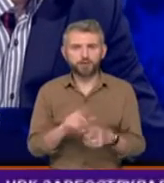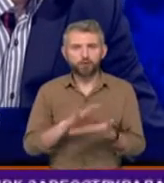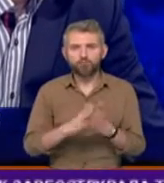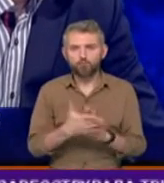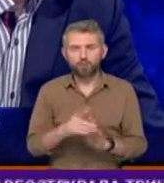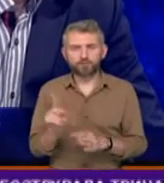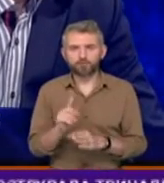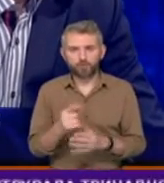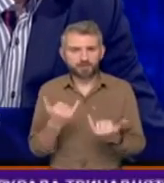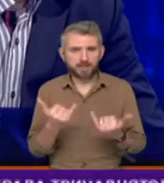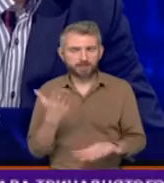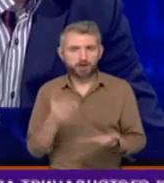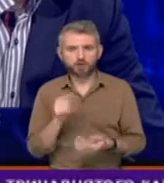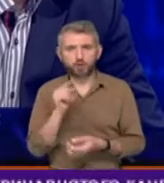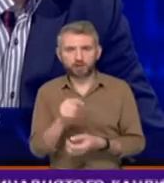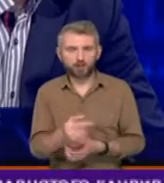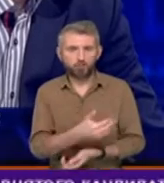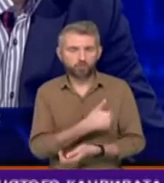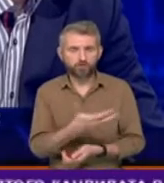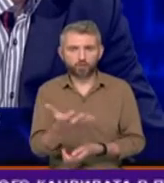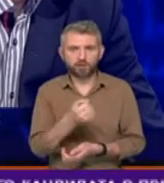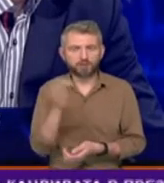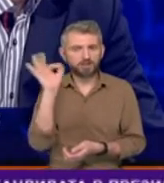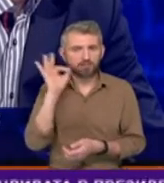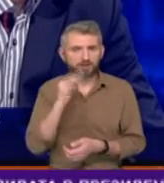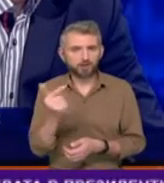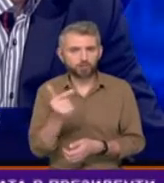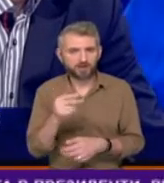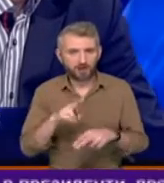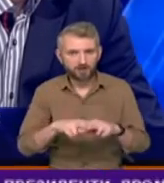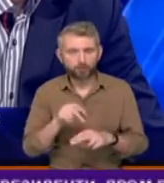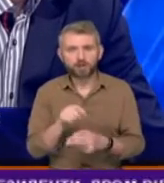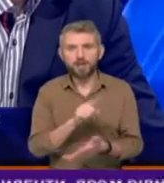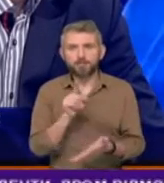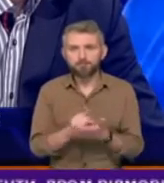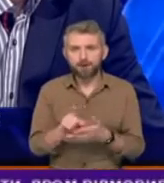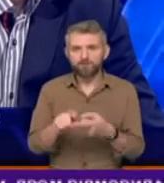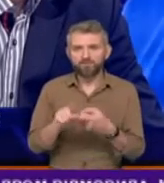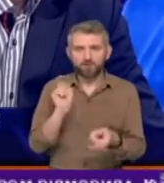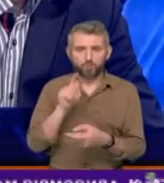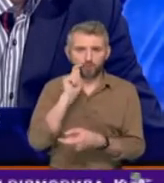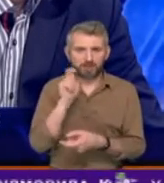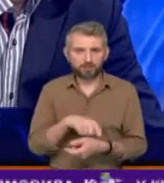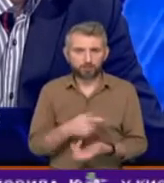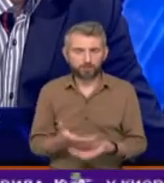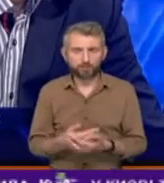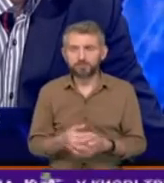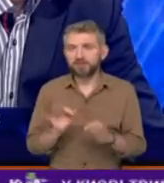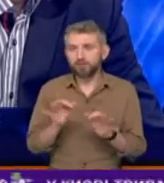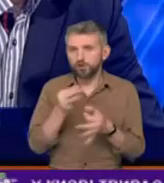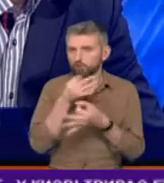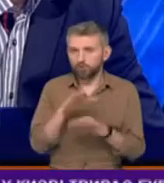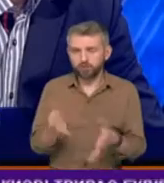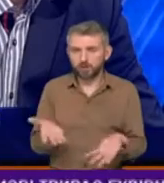що зараз, якщо ти хочеш отримати німецьке громадянство, ти маєш вийти з українського. Звичайно, з